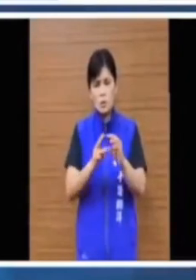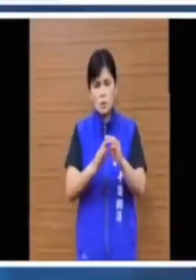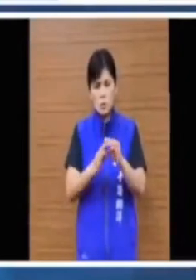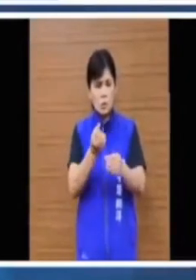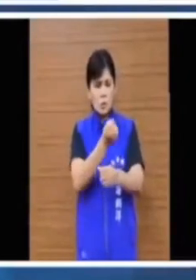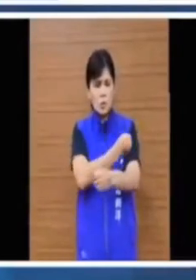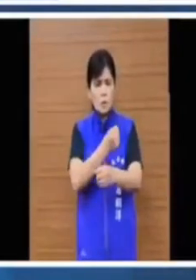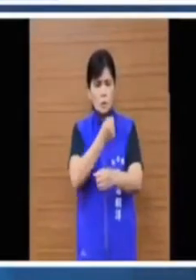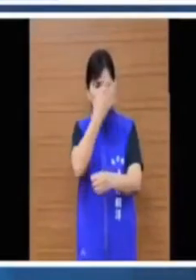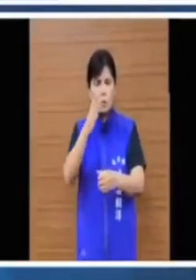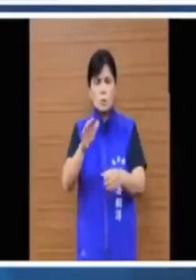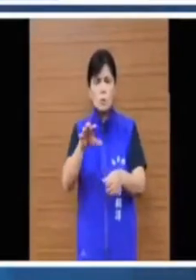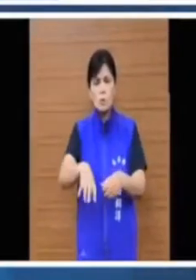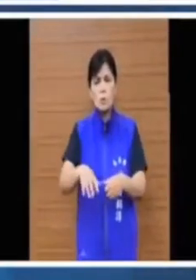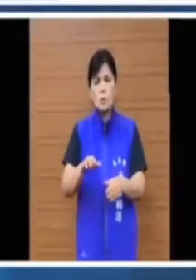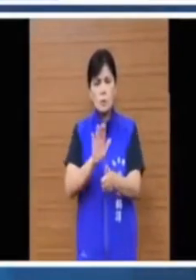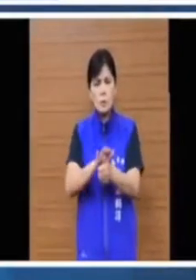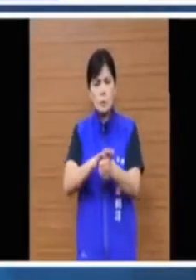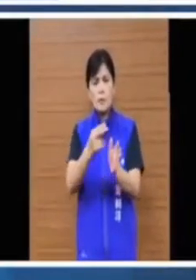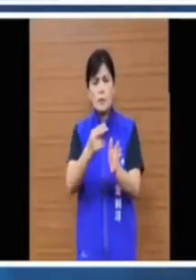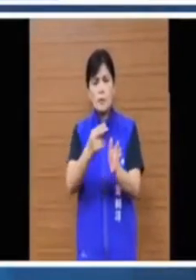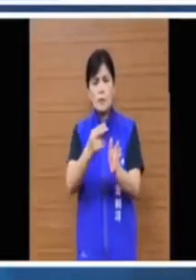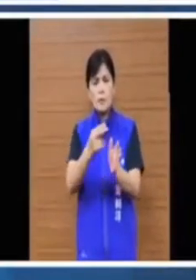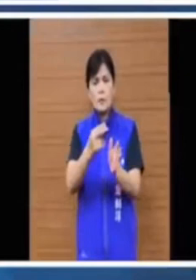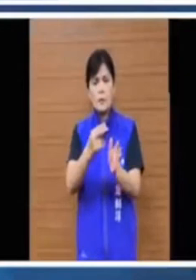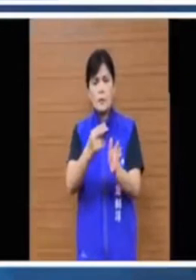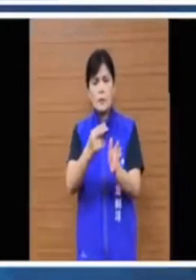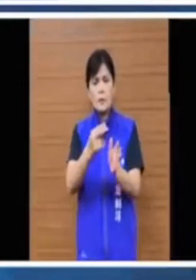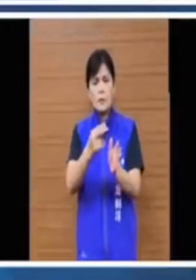清楚的一些的工作来